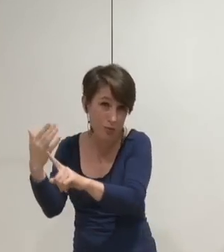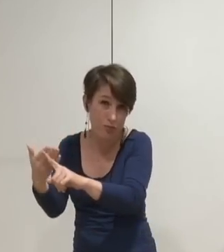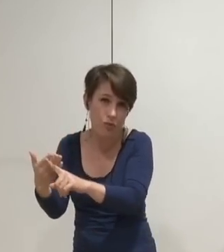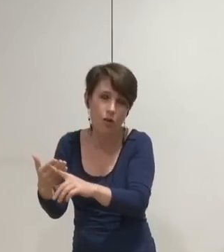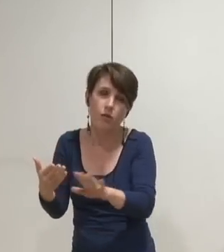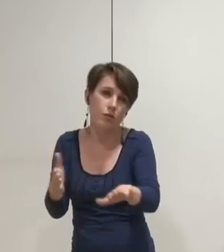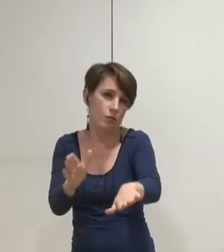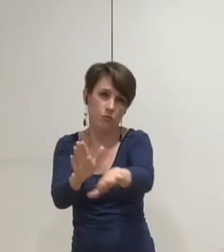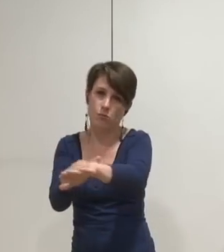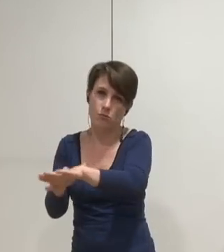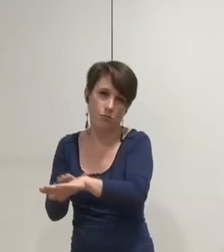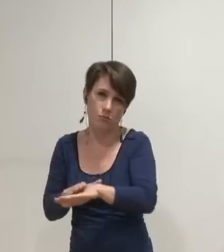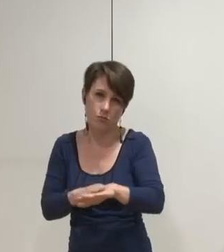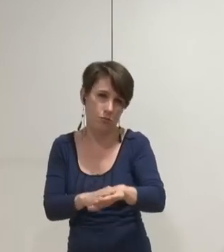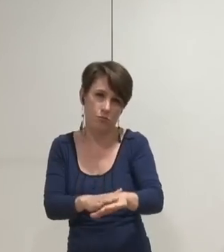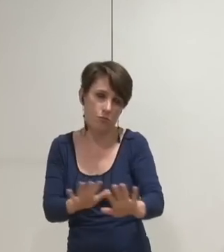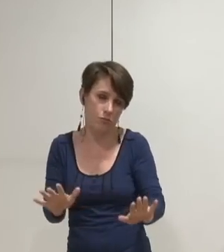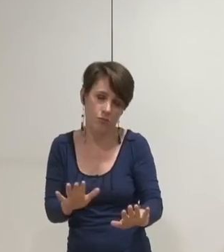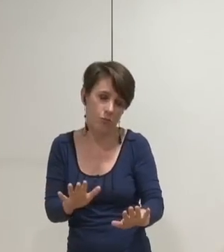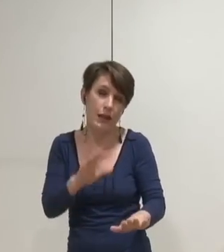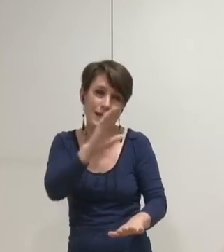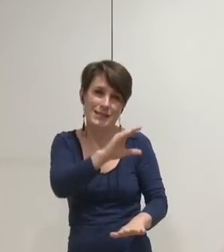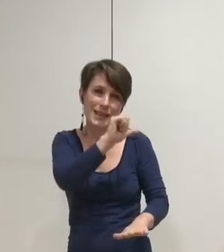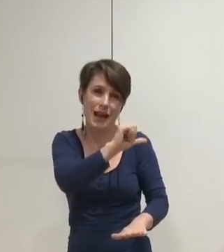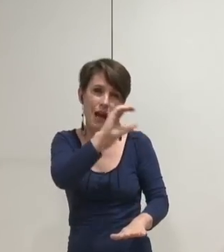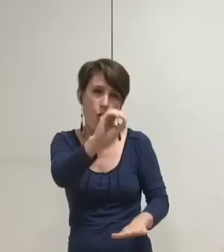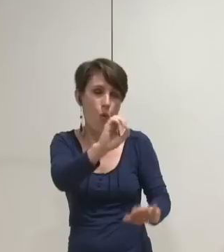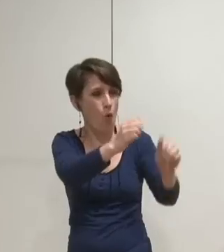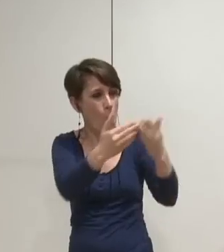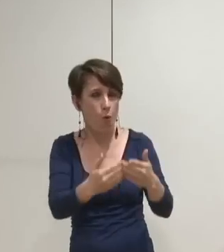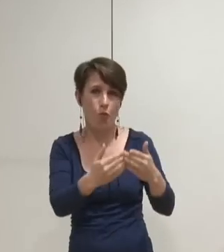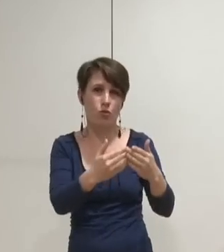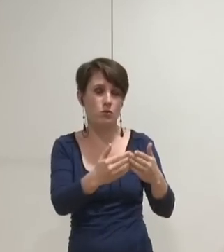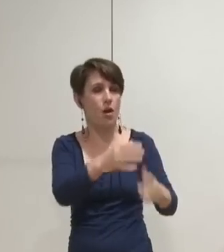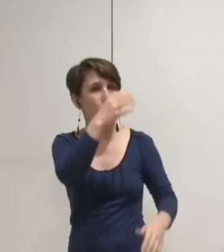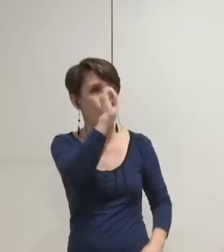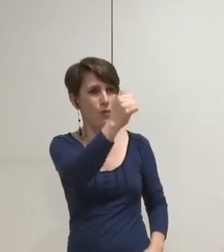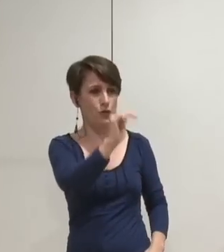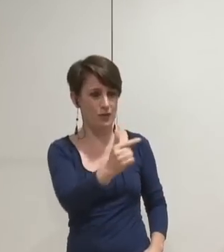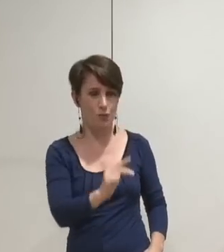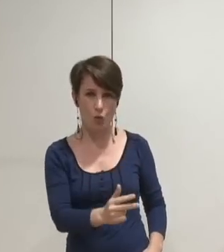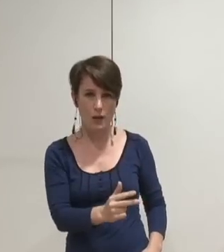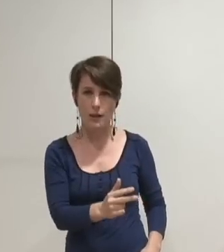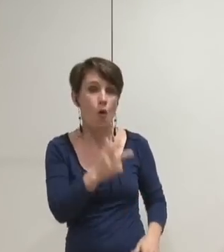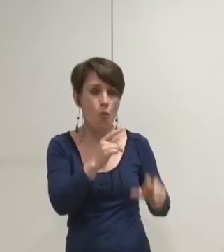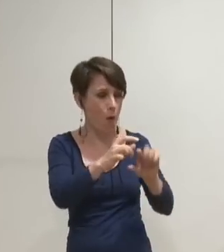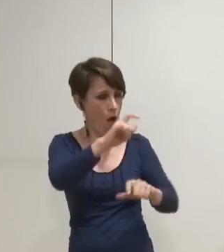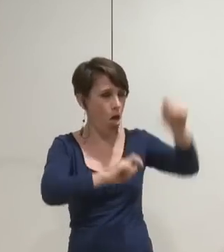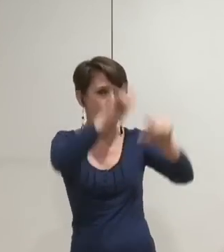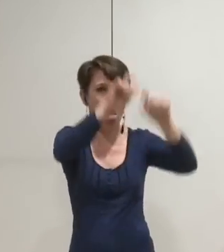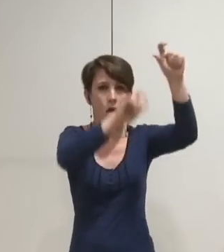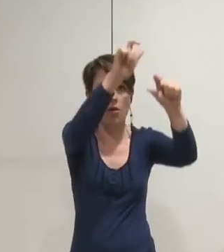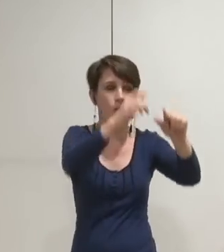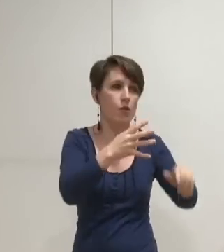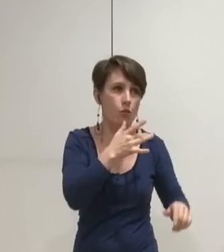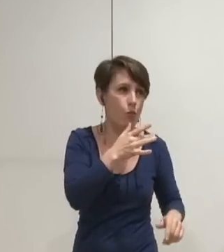impossible de changer l'ordre d'une CAO on peut le faire quand il s'agit d'un jury d'architecte et il ne faut pas remonter à